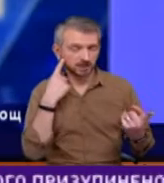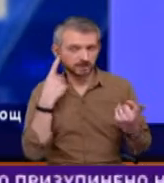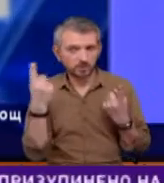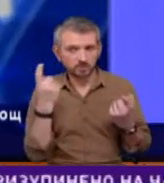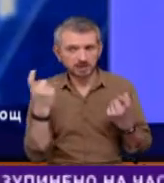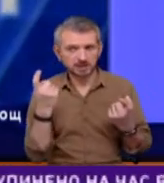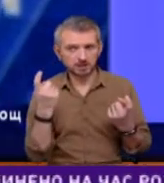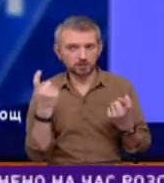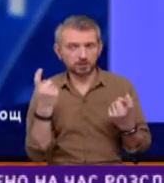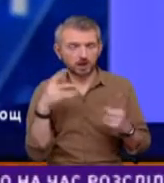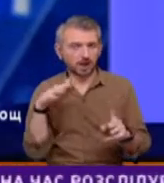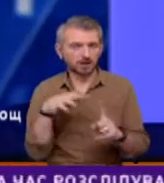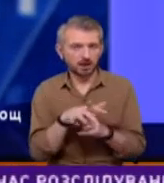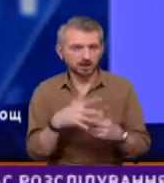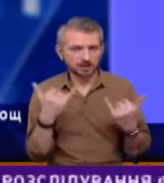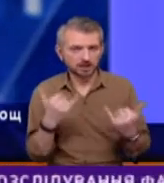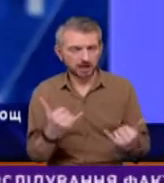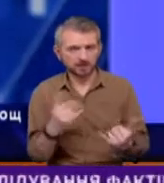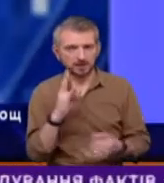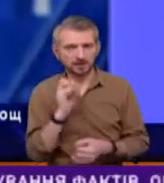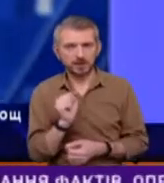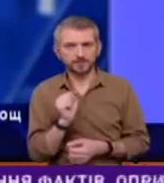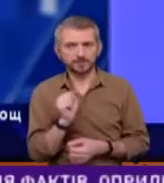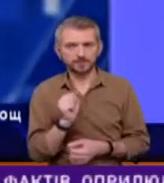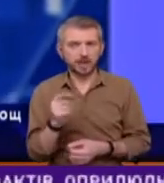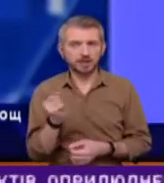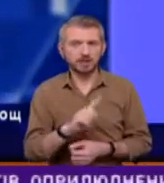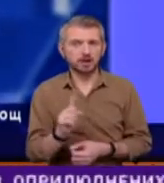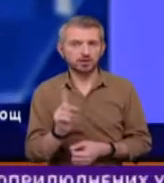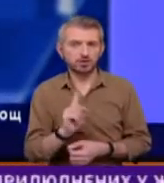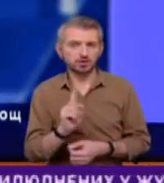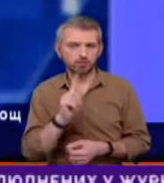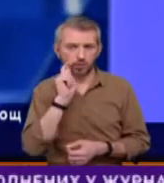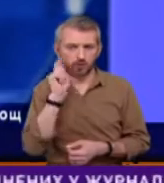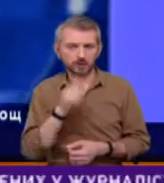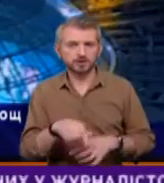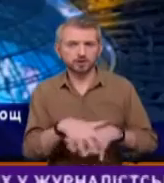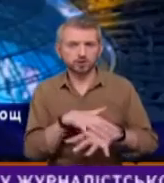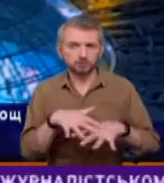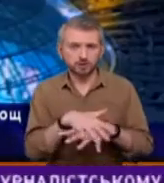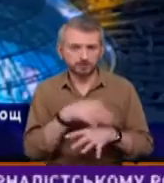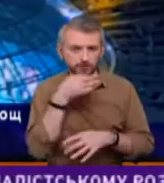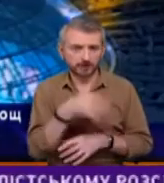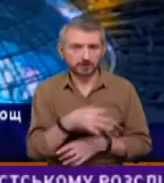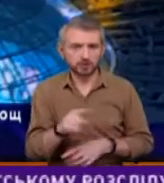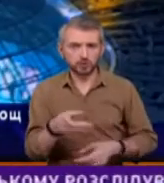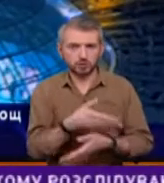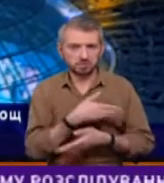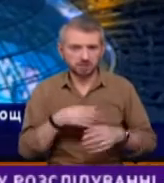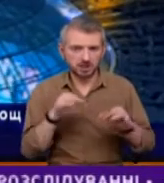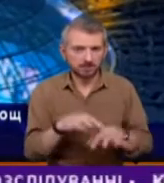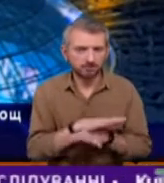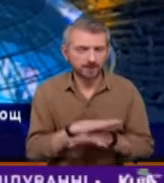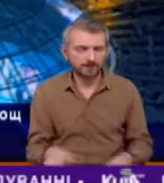інформаційної атаки зараз іде на те, щоб українське суспільство сказати, що ми не праві,